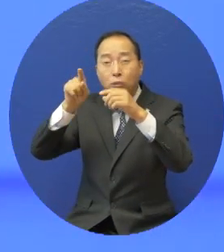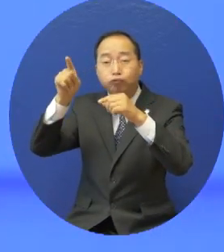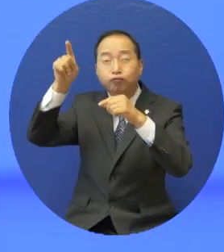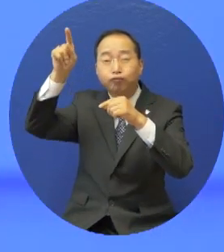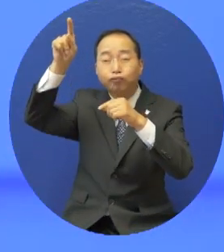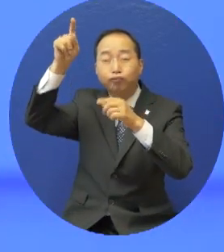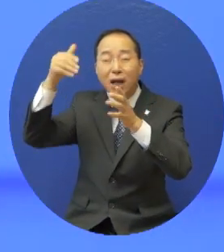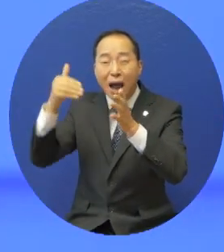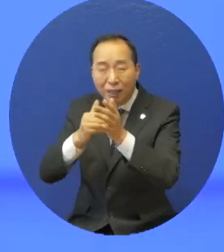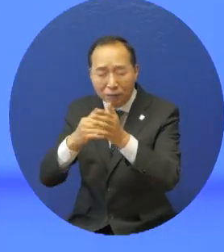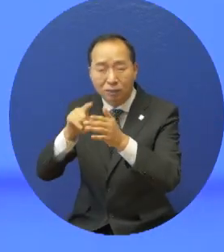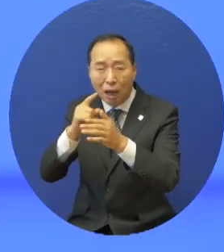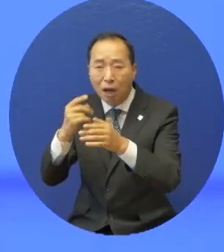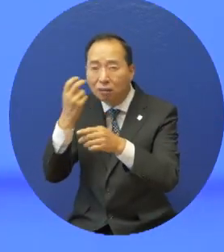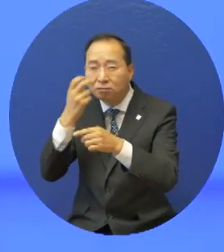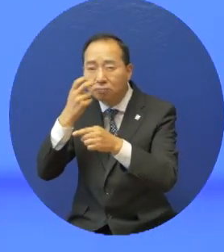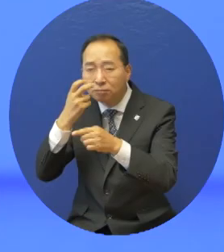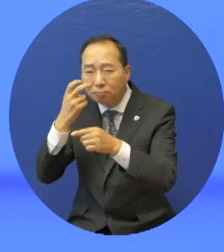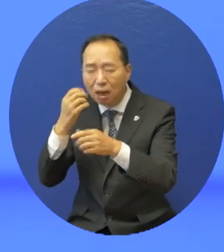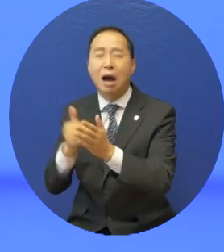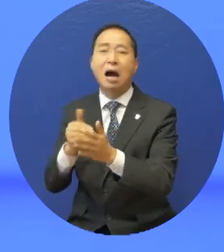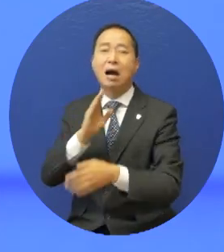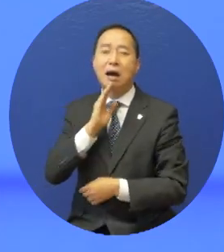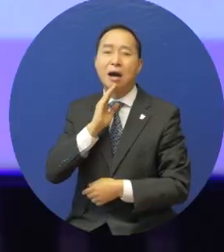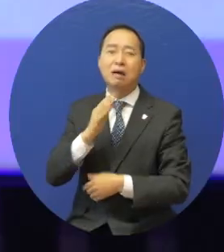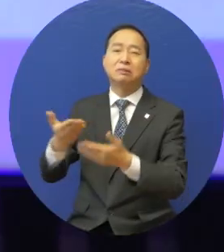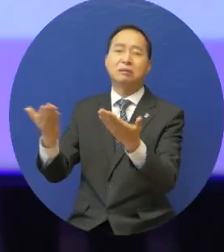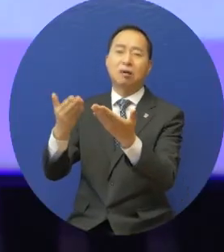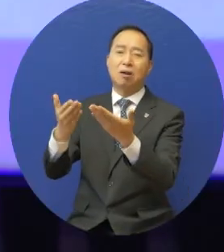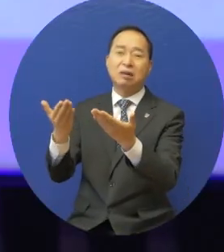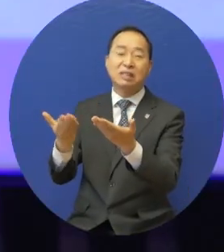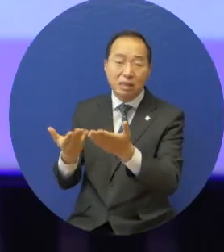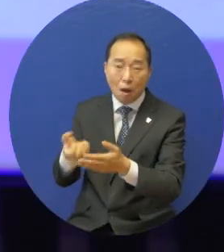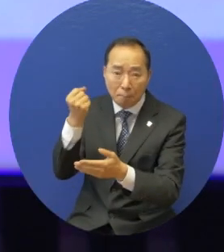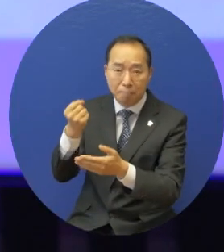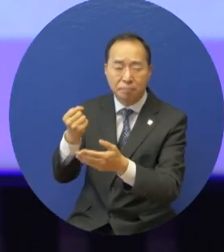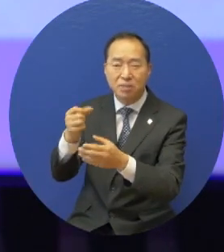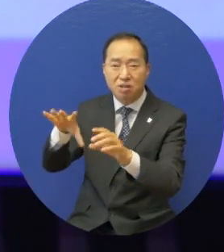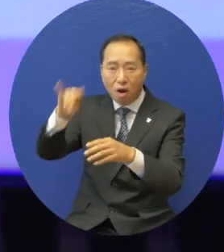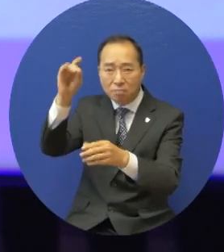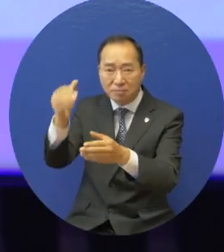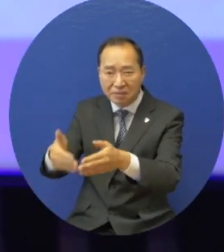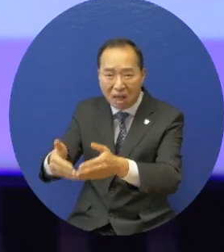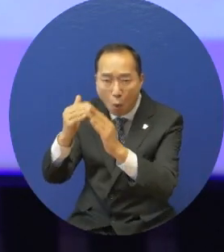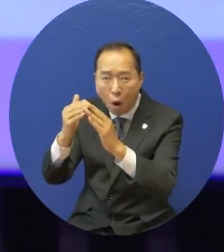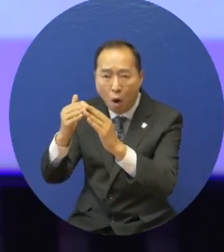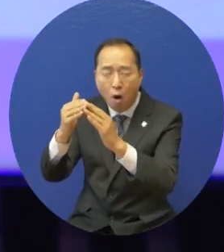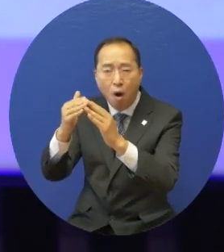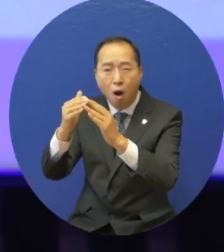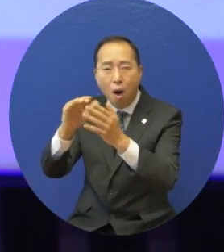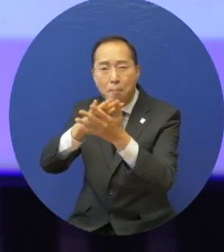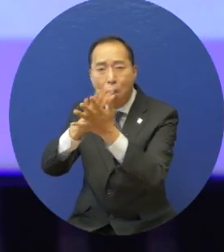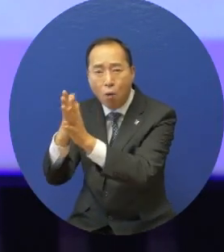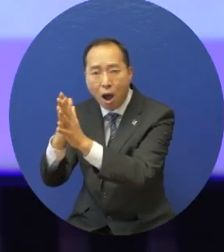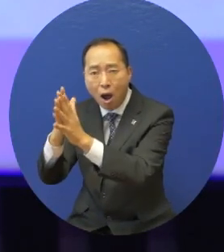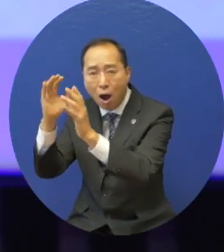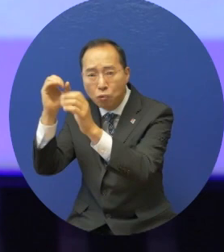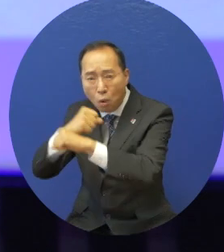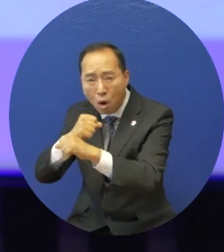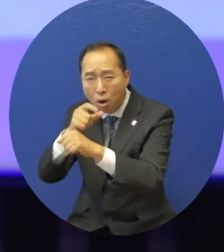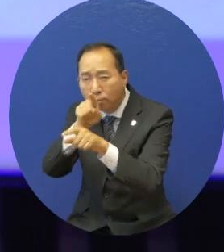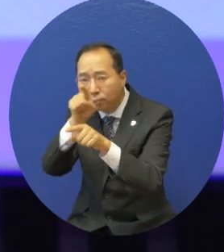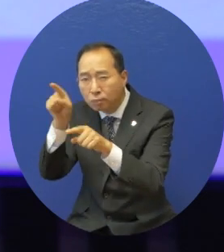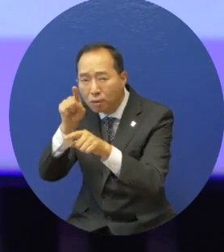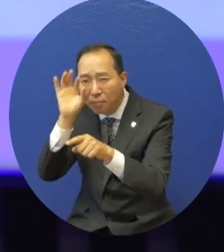내려오면서 19세기와 20세기 초까지 이렇게 내려가게 됐어요. 그래서 직업이 발생과 변화와 소멸의